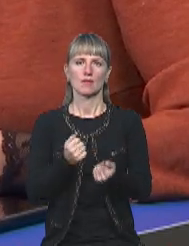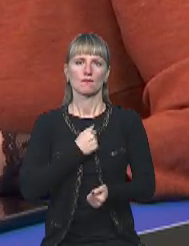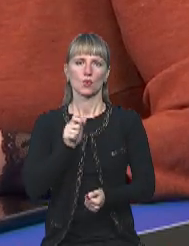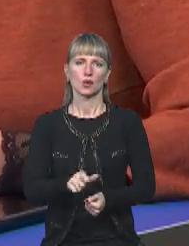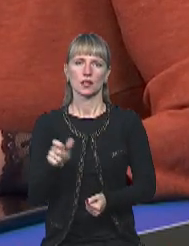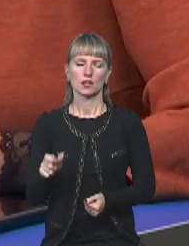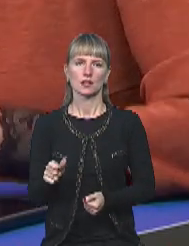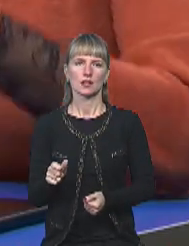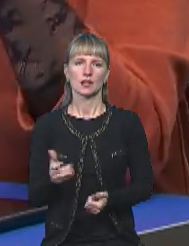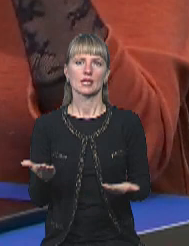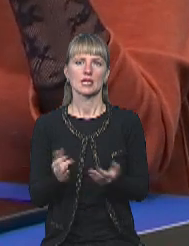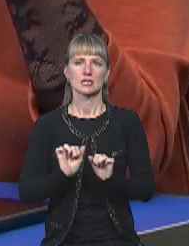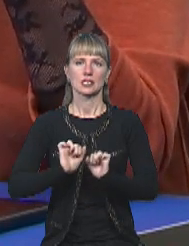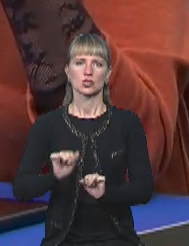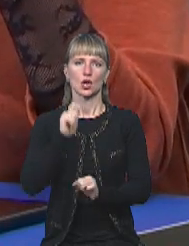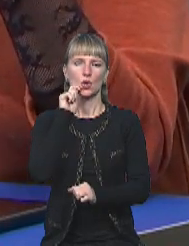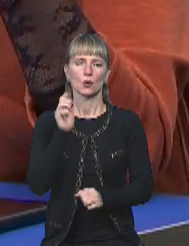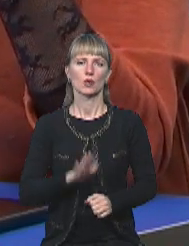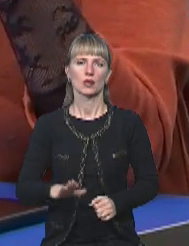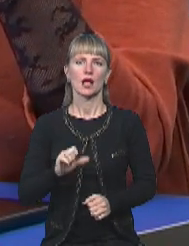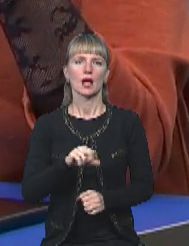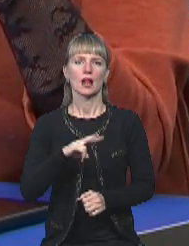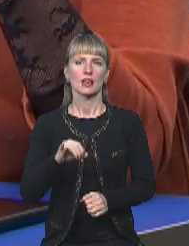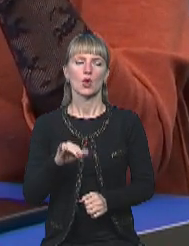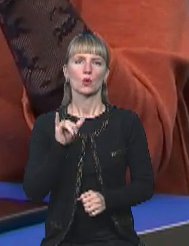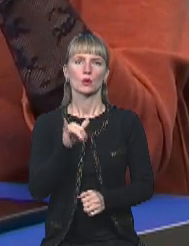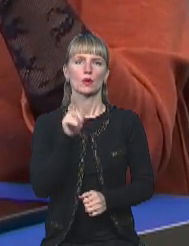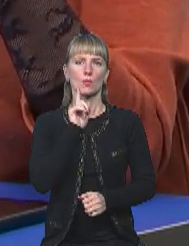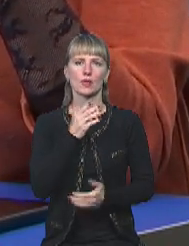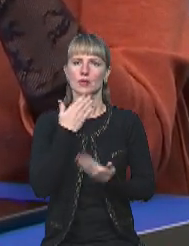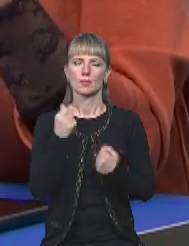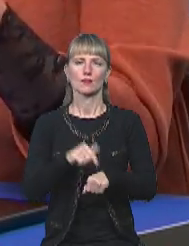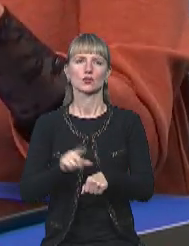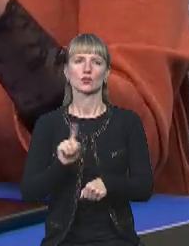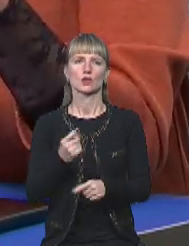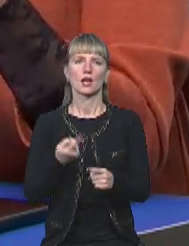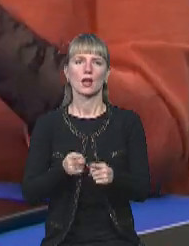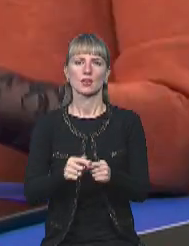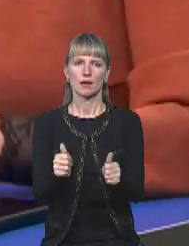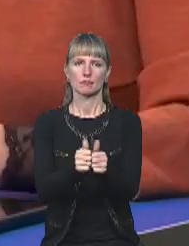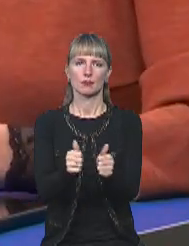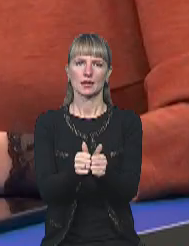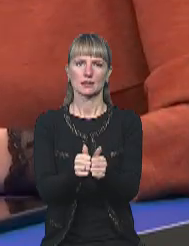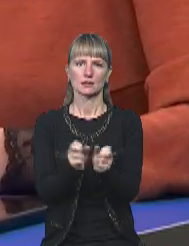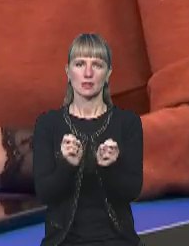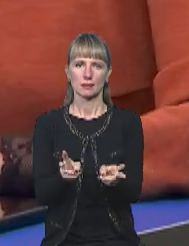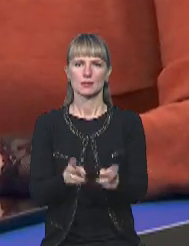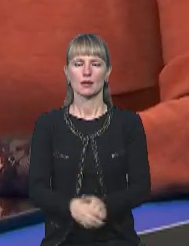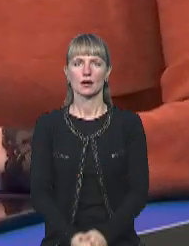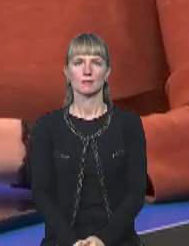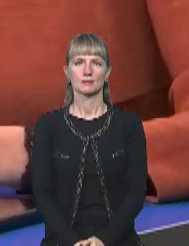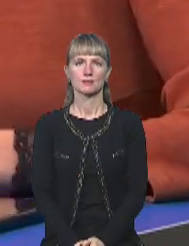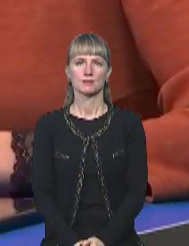воїнів, які захищають Україну. Але в них поки нема відчуття, що це дуже близька небезпека. Так, що це близька